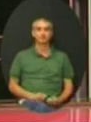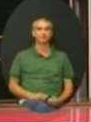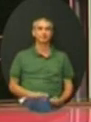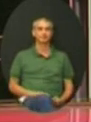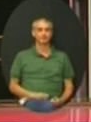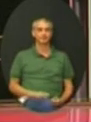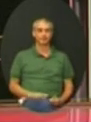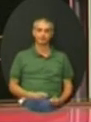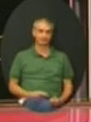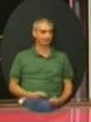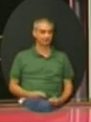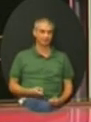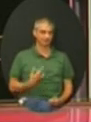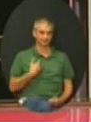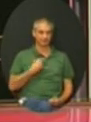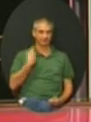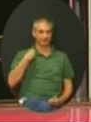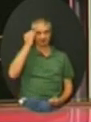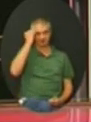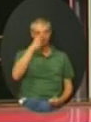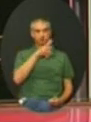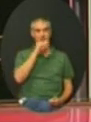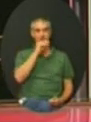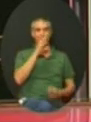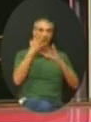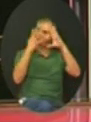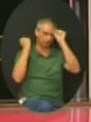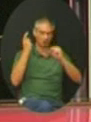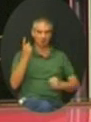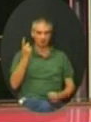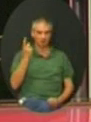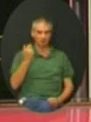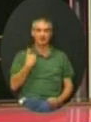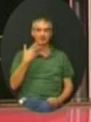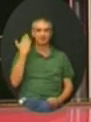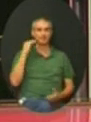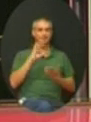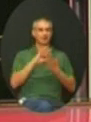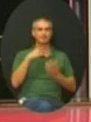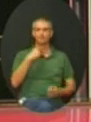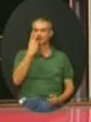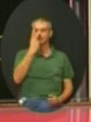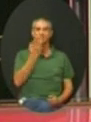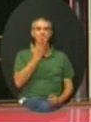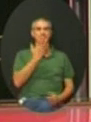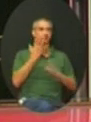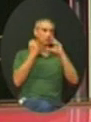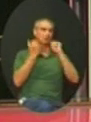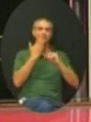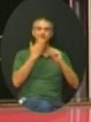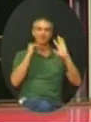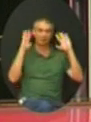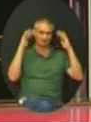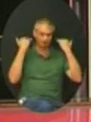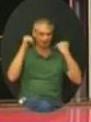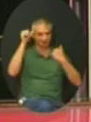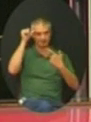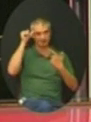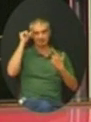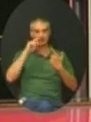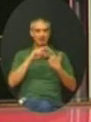סתם חוויה, זה פתאום נזכרתי שהוא דיבר על השגרירות. יצא לי לבקר בשגרירויות ישראל במצרים,